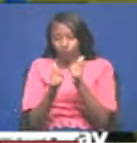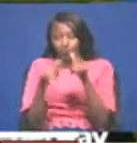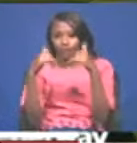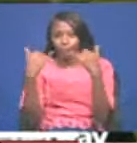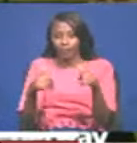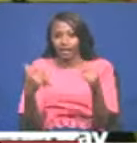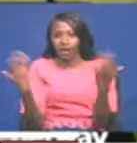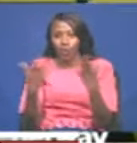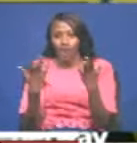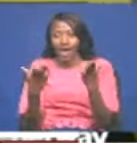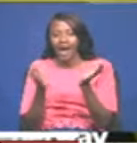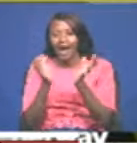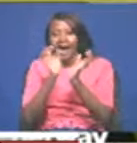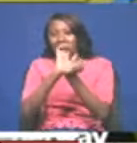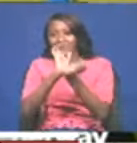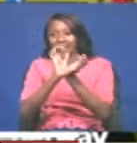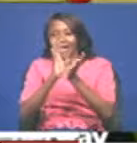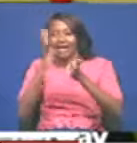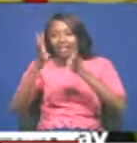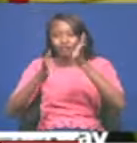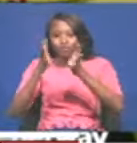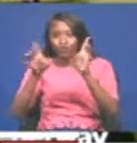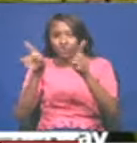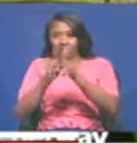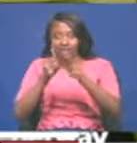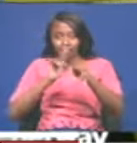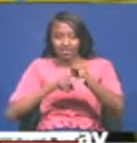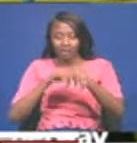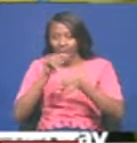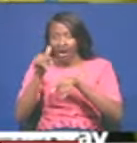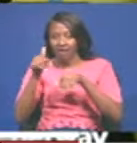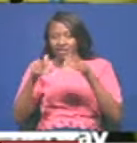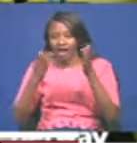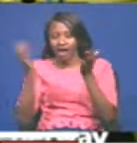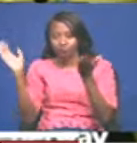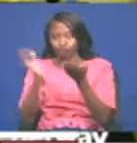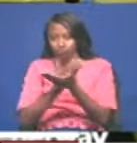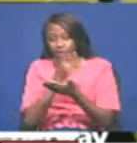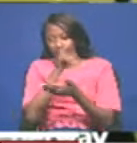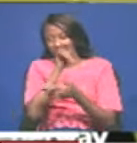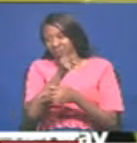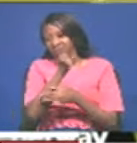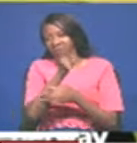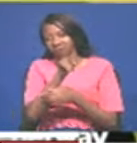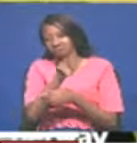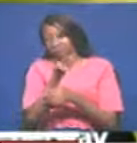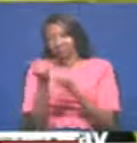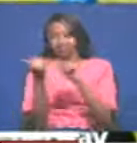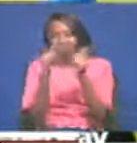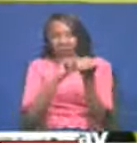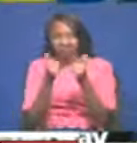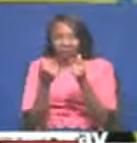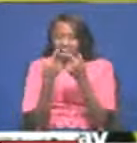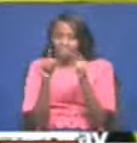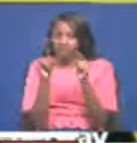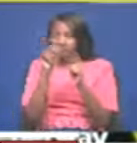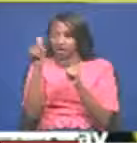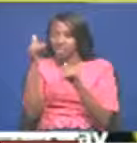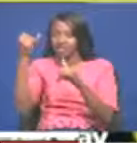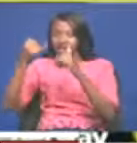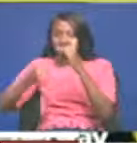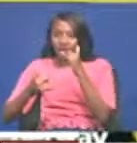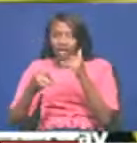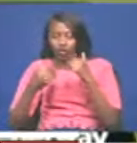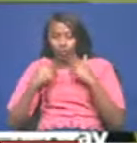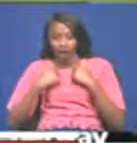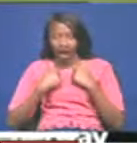leo. Ulinzi Stars na MCF sasa zimeondolewa katika michuano hiyo. Mechi za nusu finali na finali zimepangwa kuchezwa katika